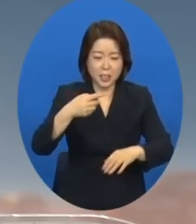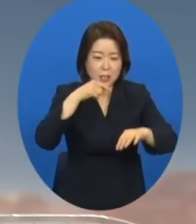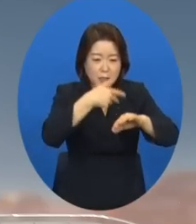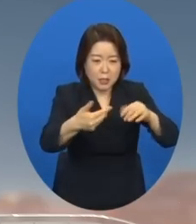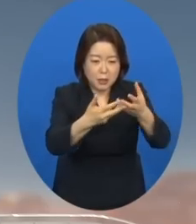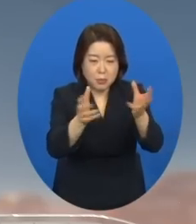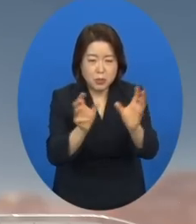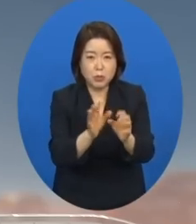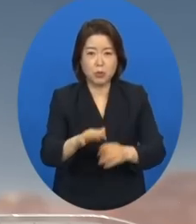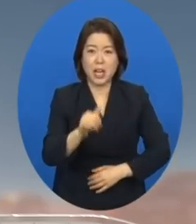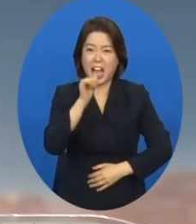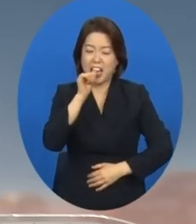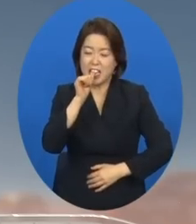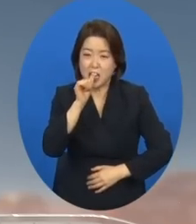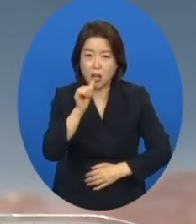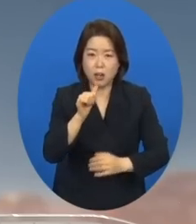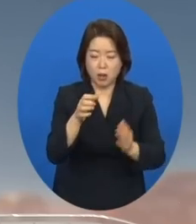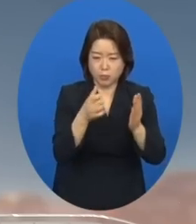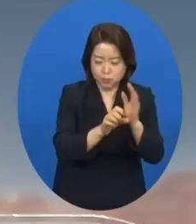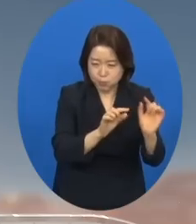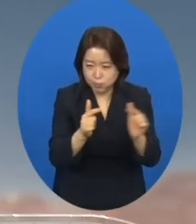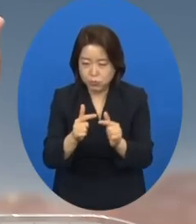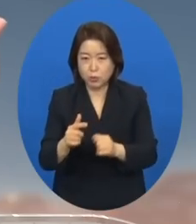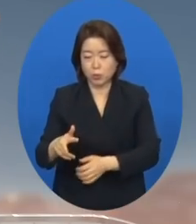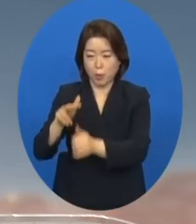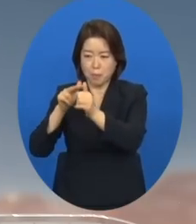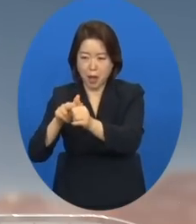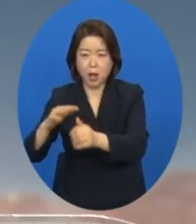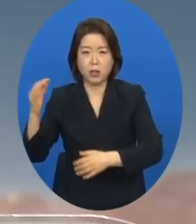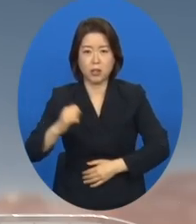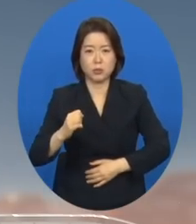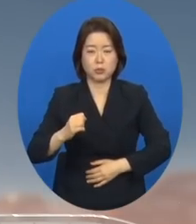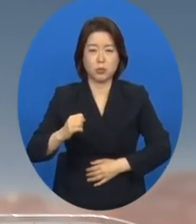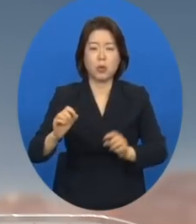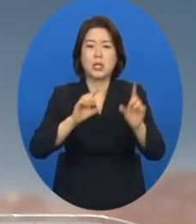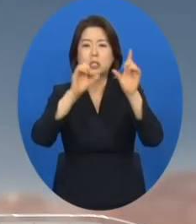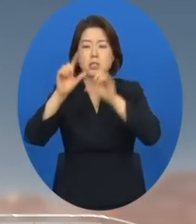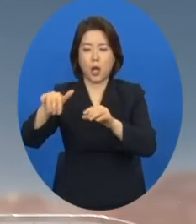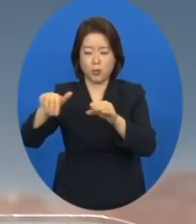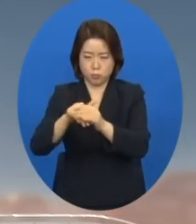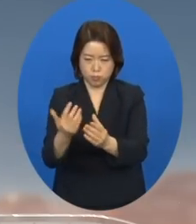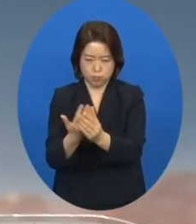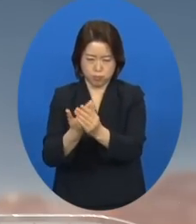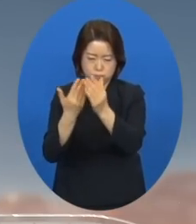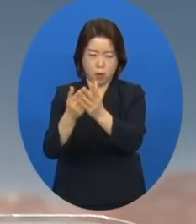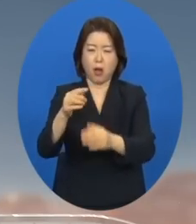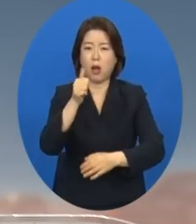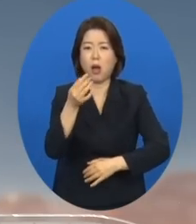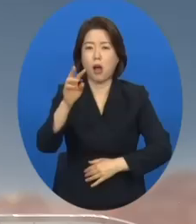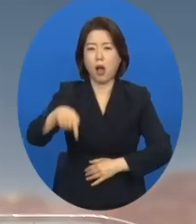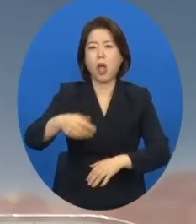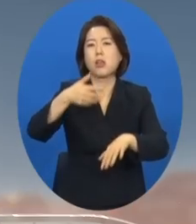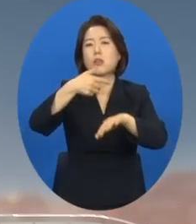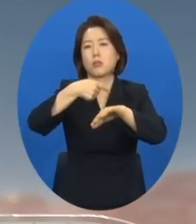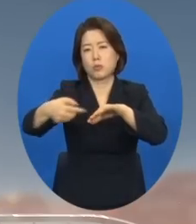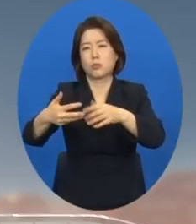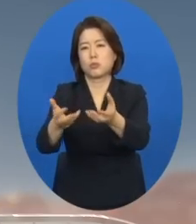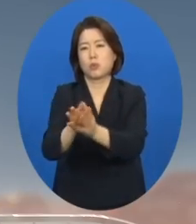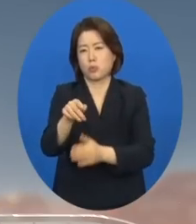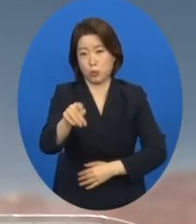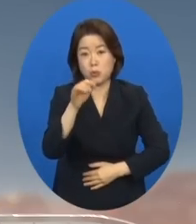철기분명 말을 가지고 굉장히 강력한 그 민족이 바로 이 해초 속입니다 게다가 다음